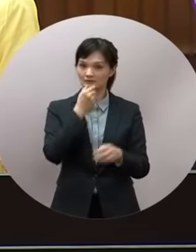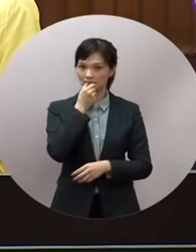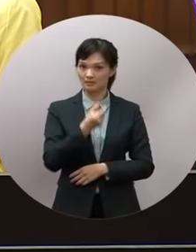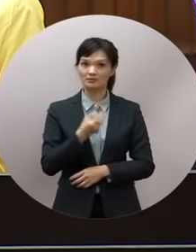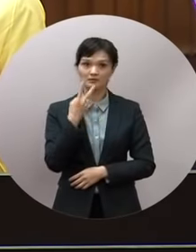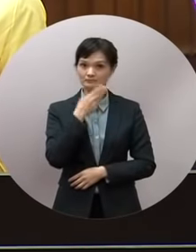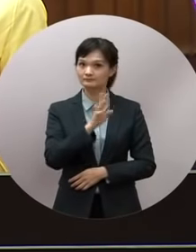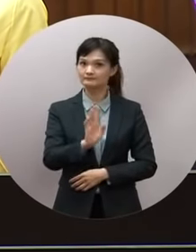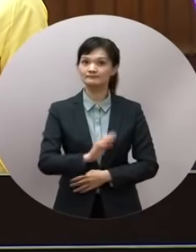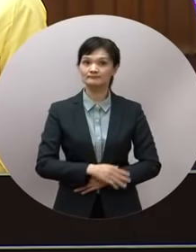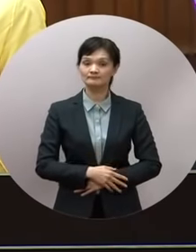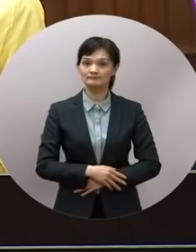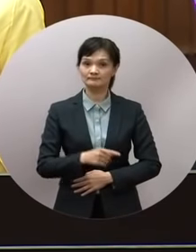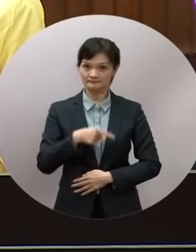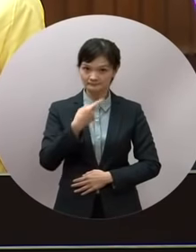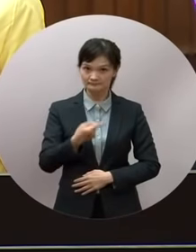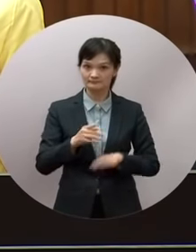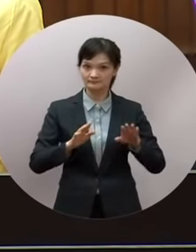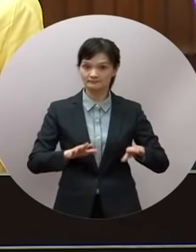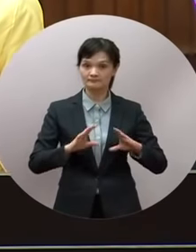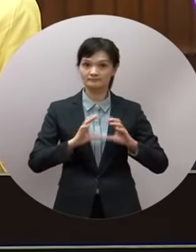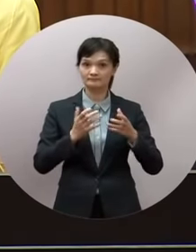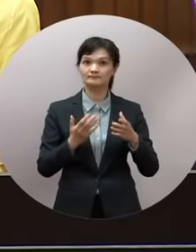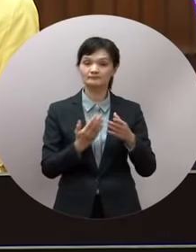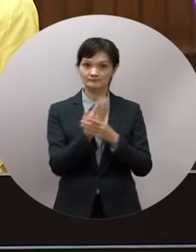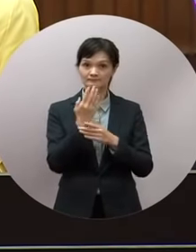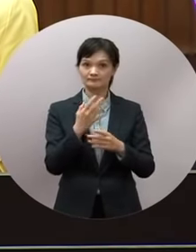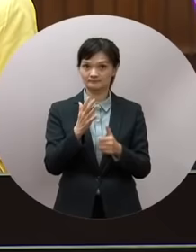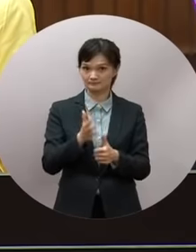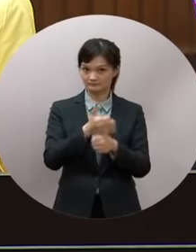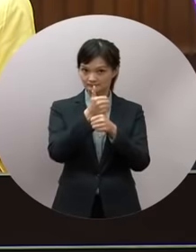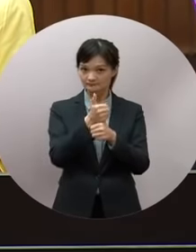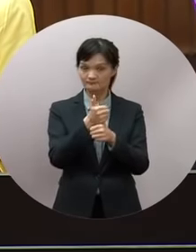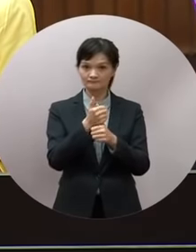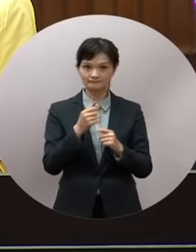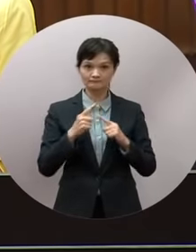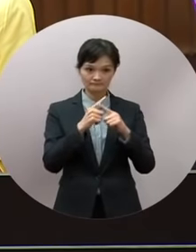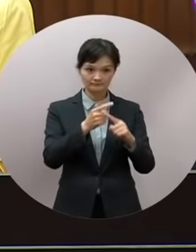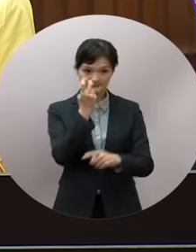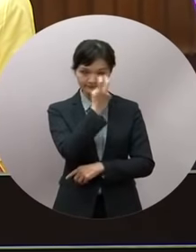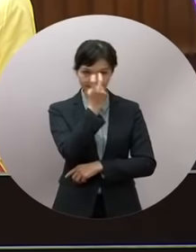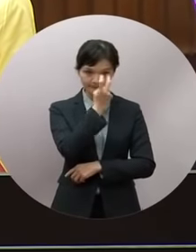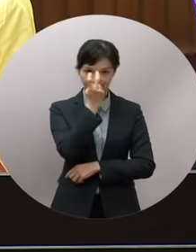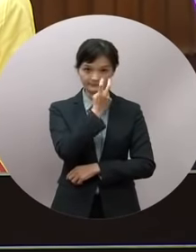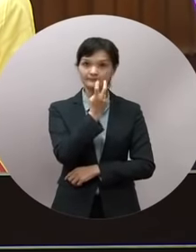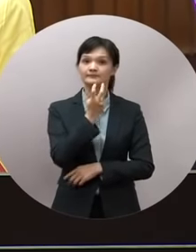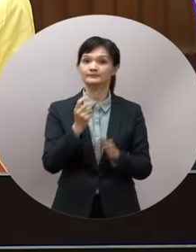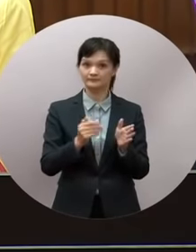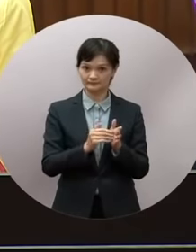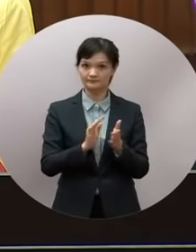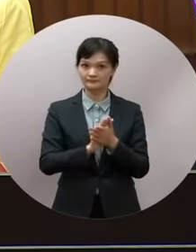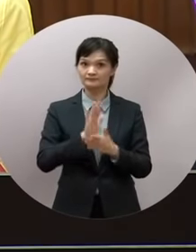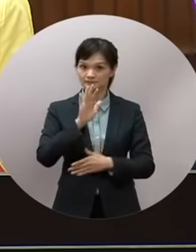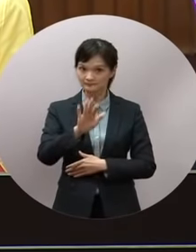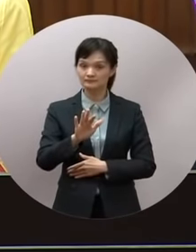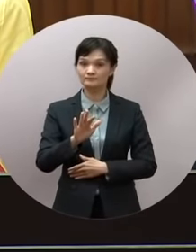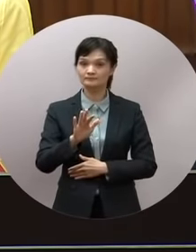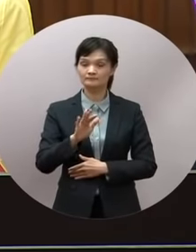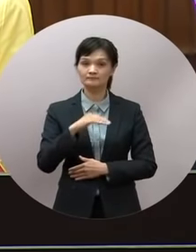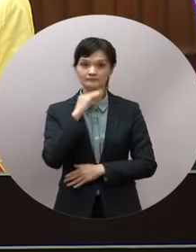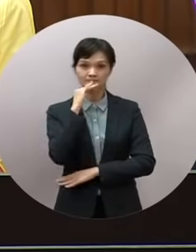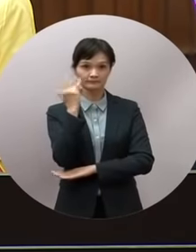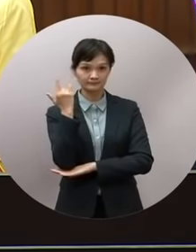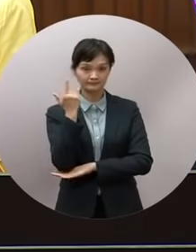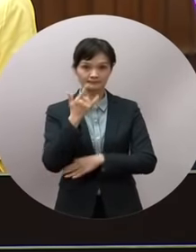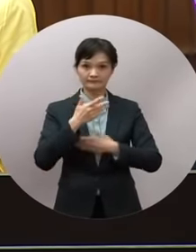么目前国产署承办单位已经就建界的结果签办完成，等国产署内部审核和程序